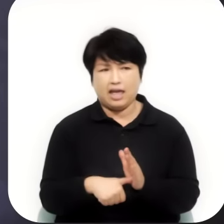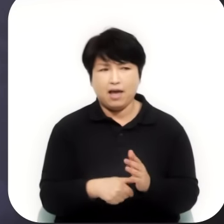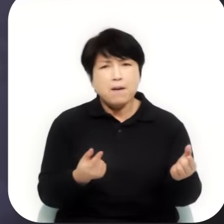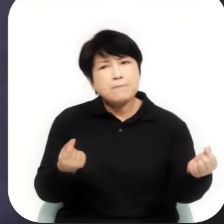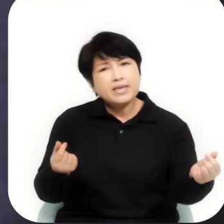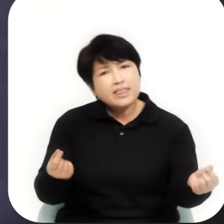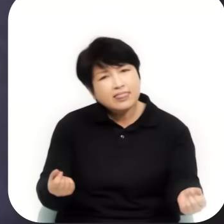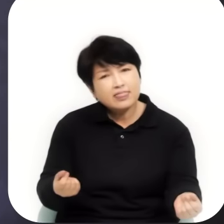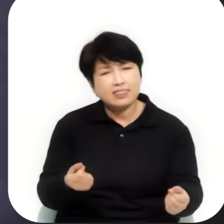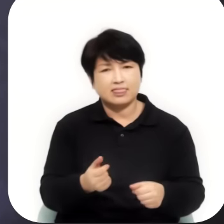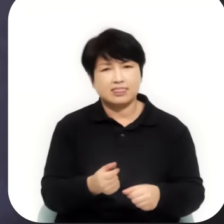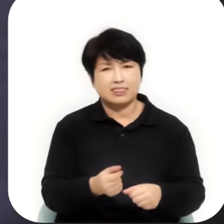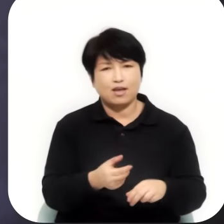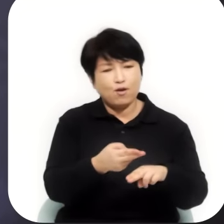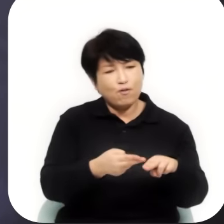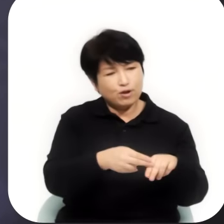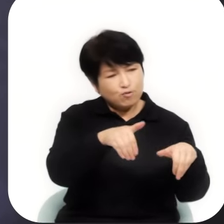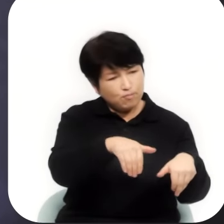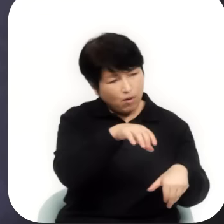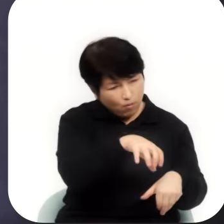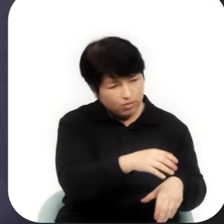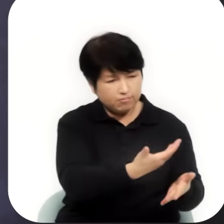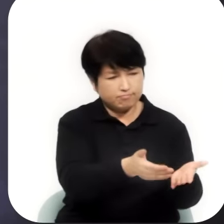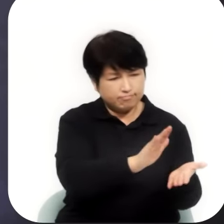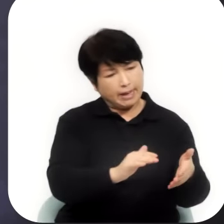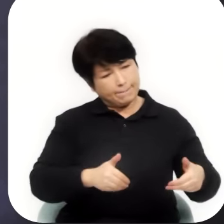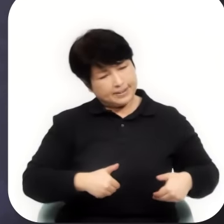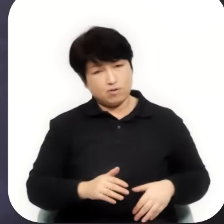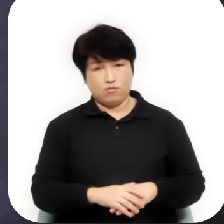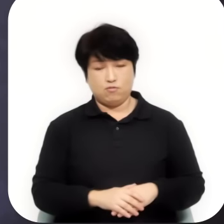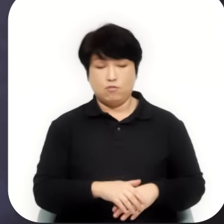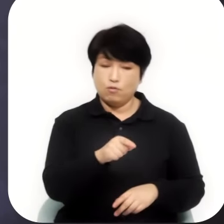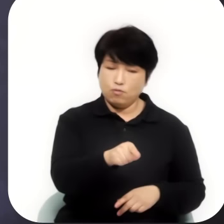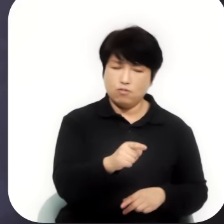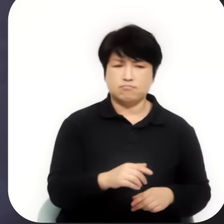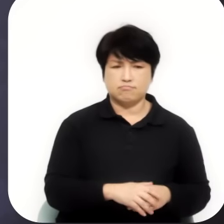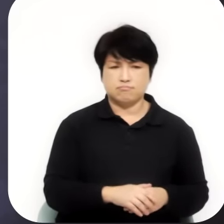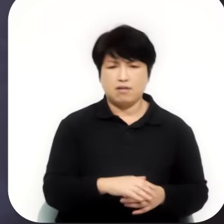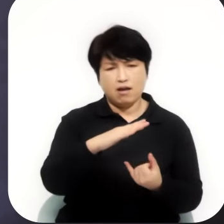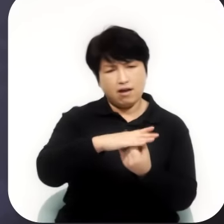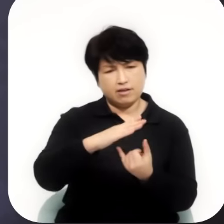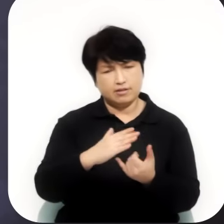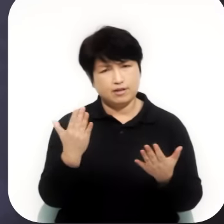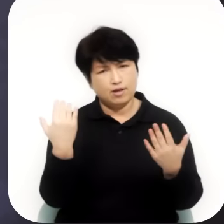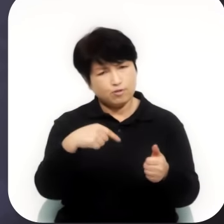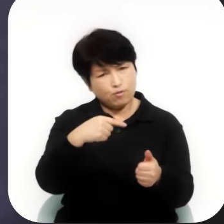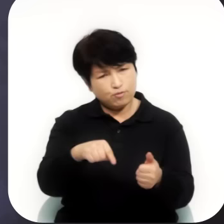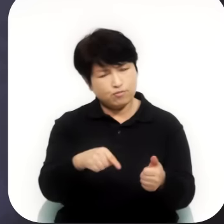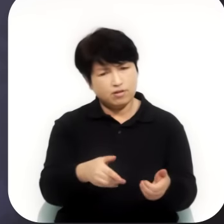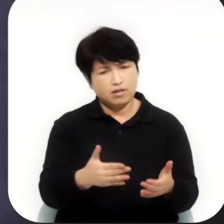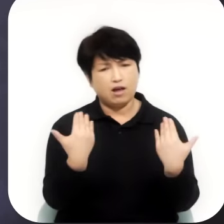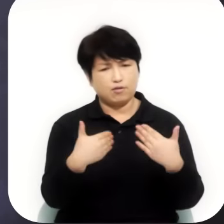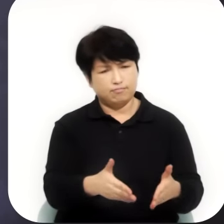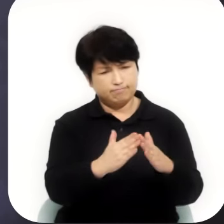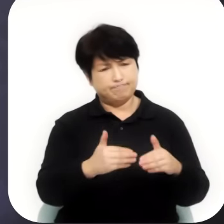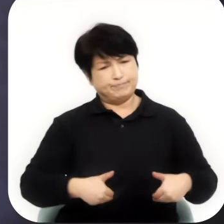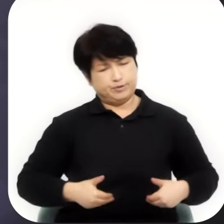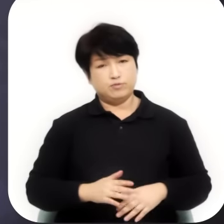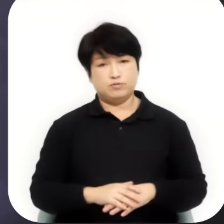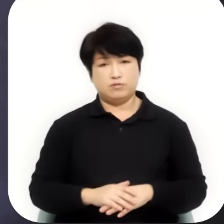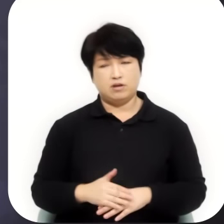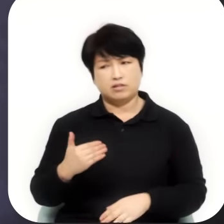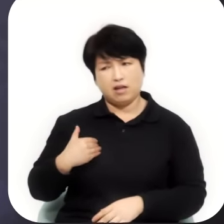비슷하네. 아 이럴 때는 부엌개량이 필요한 때다. 이럴 때는 아이들 교육이 필요한 때다. 이런 걸